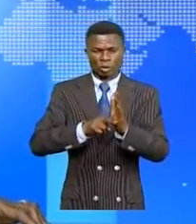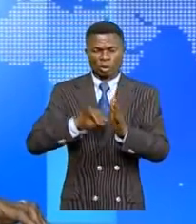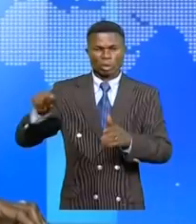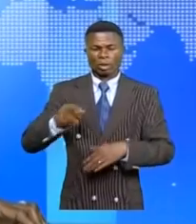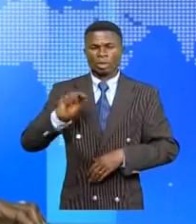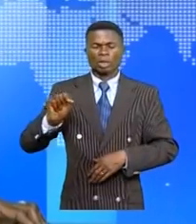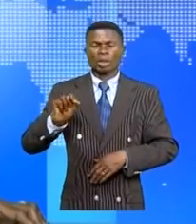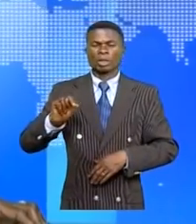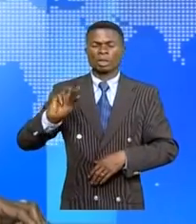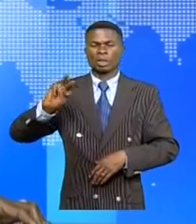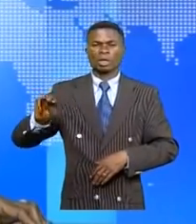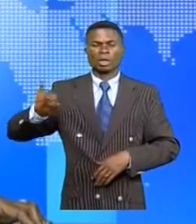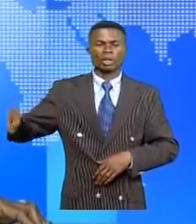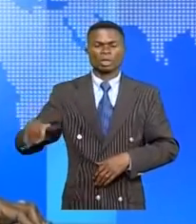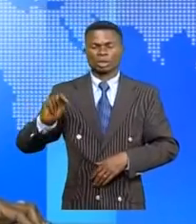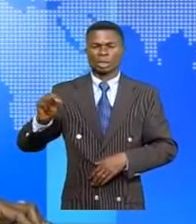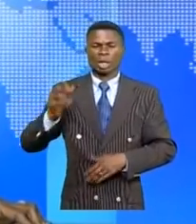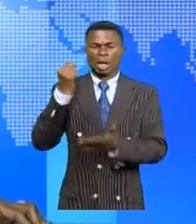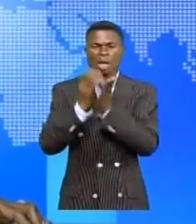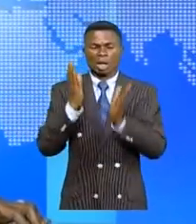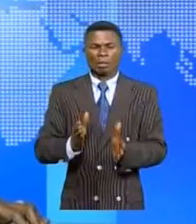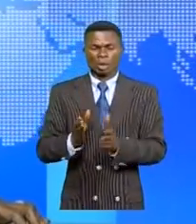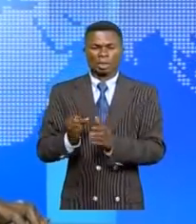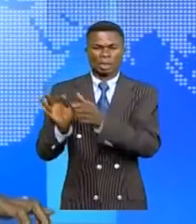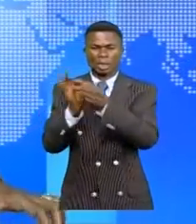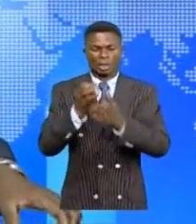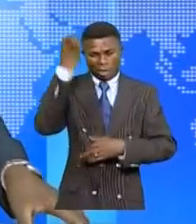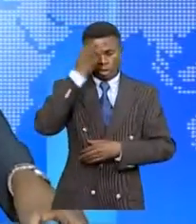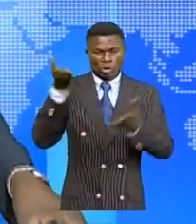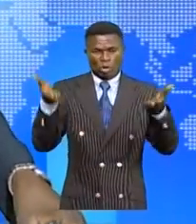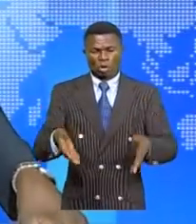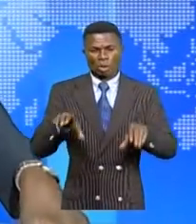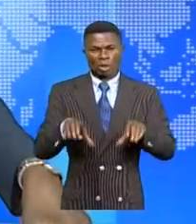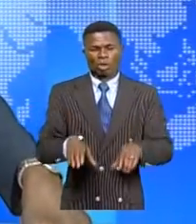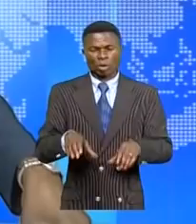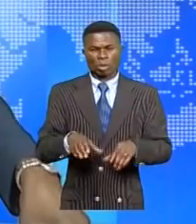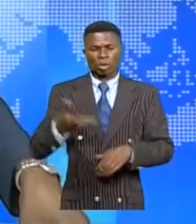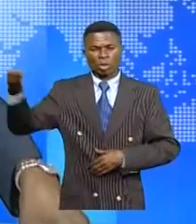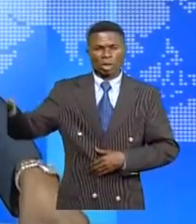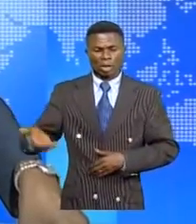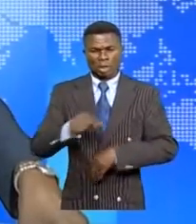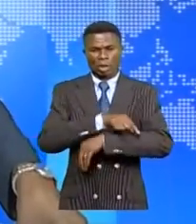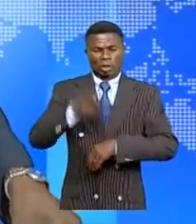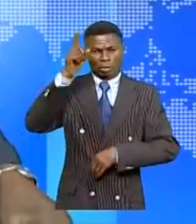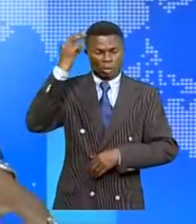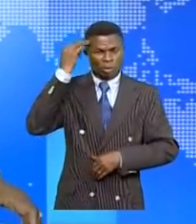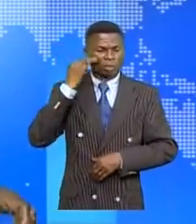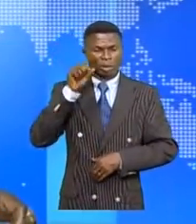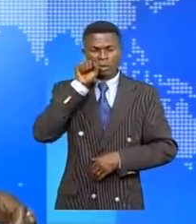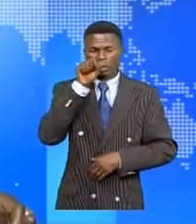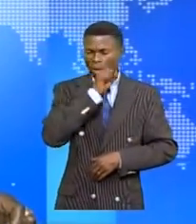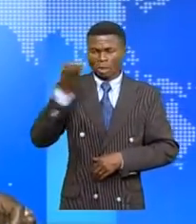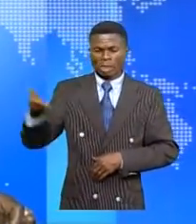Jean-Marc Châtenier, ambassadeur de l'Union européenne en République démocratique du Congo, a été reçu ce vendredi par le Premier ministre